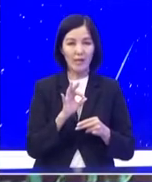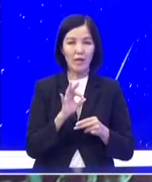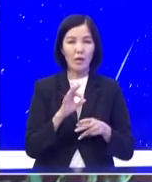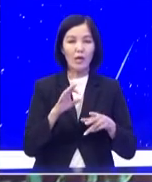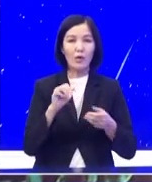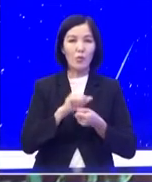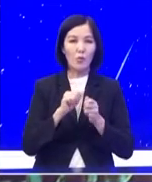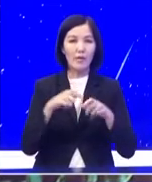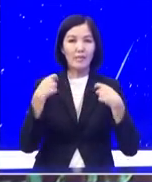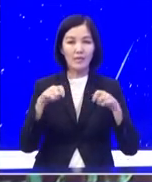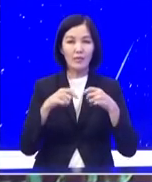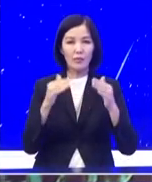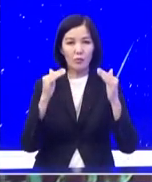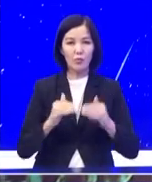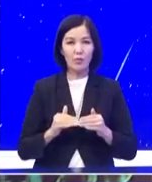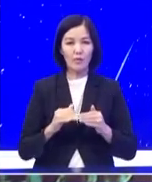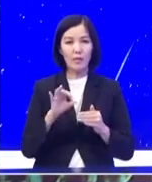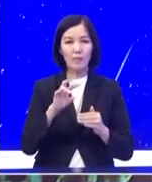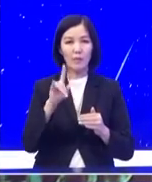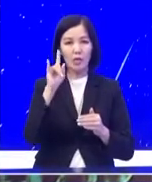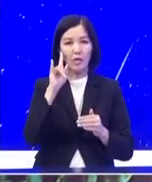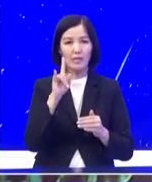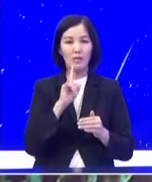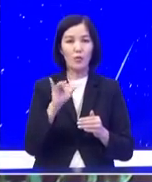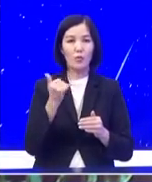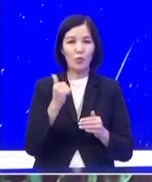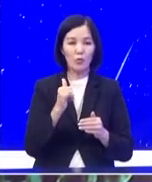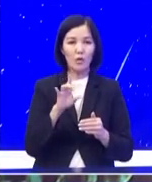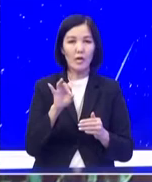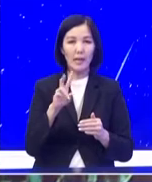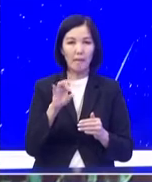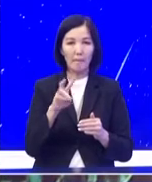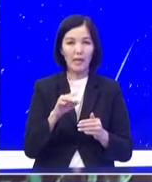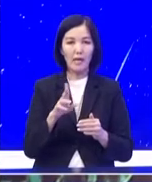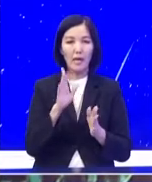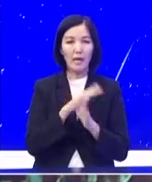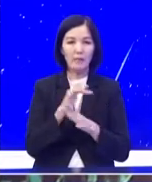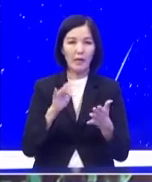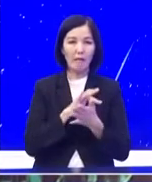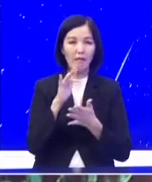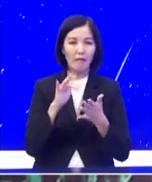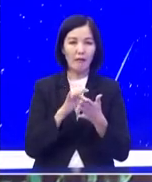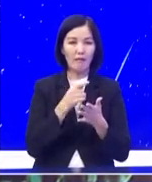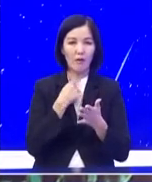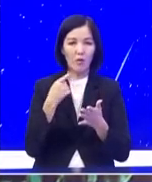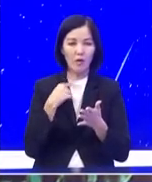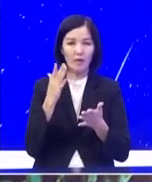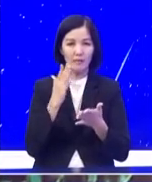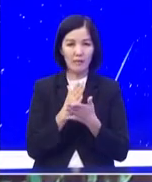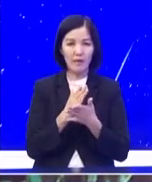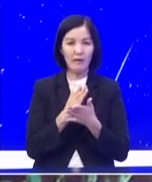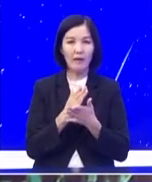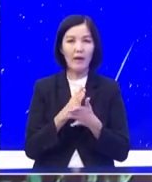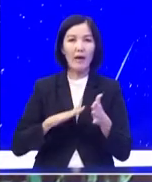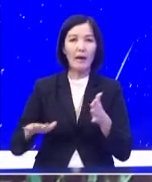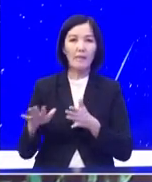ғана. Көмір сатылымының төмен көрсеткіштері Еңбекші Қазақ, Ұйғыр, Райымбек ауданы мен Қапшағай, Талдықорған қаласында байқалады.